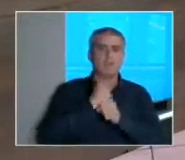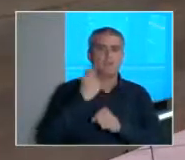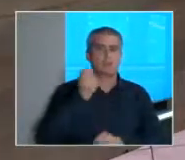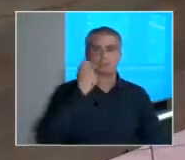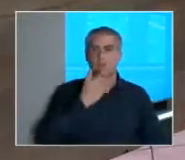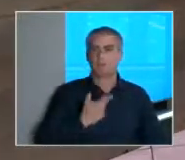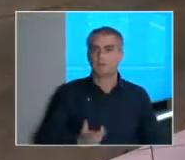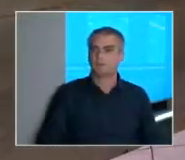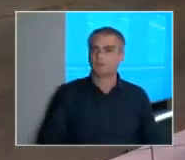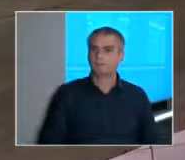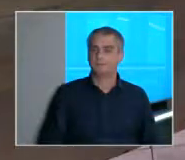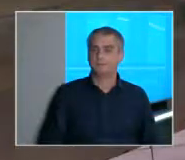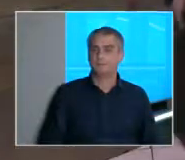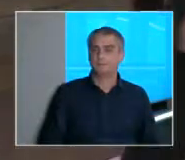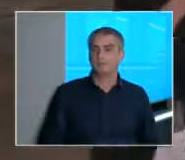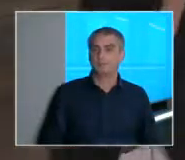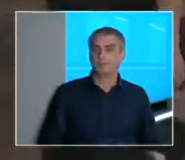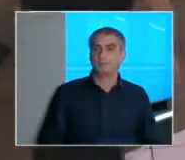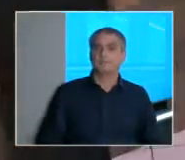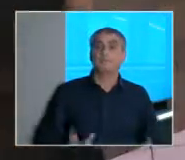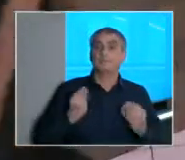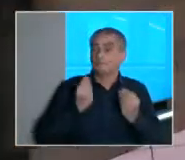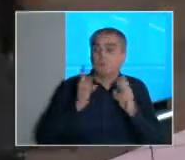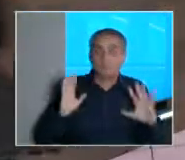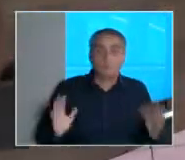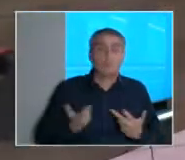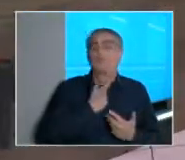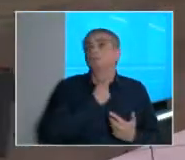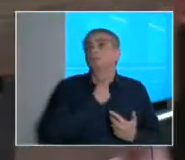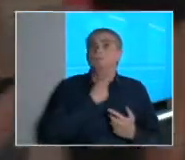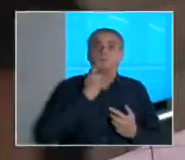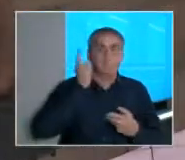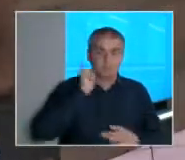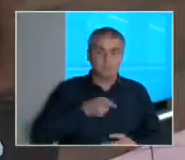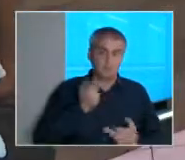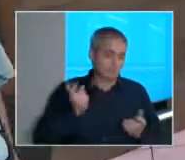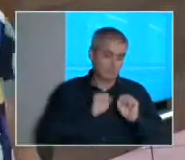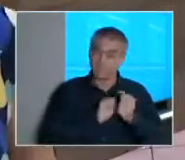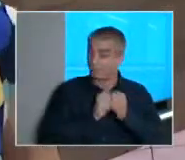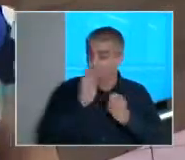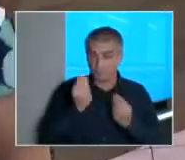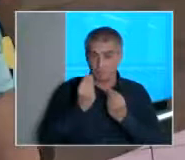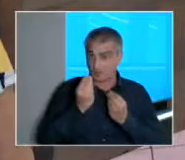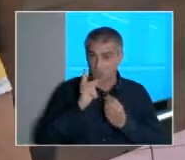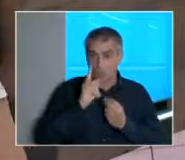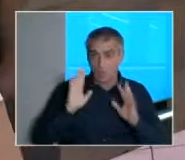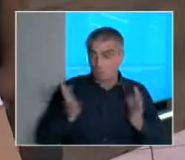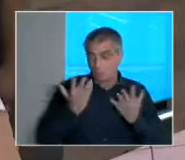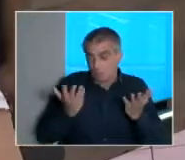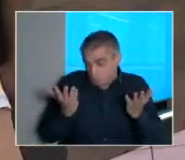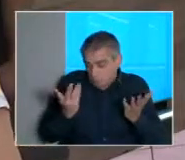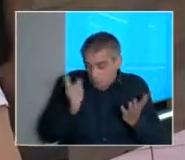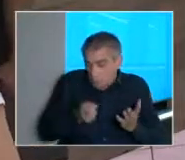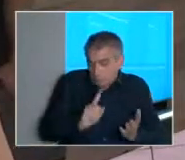בשבת? תראה, דברים שהם דחופים ויש צורך, בעד. אם יש דברים שאין צורך, אז